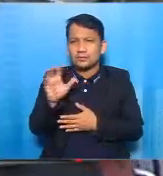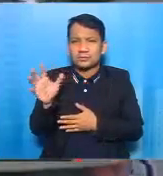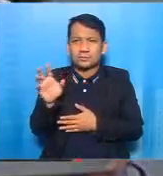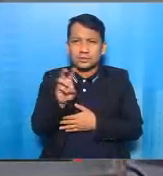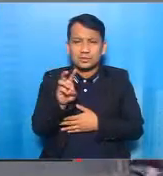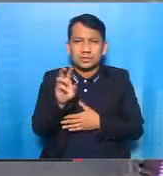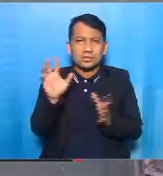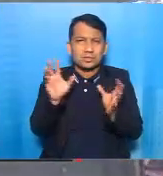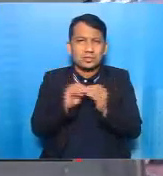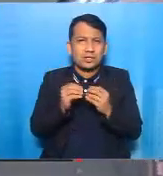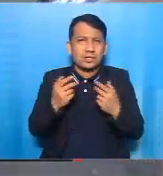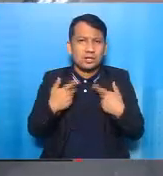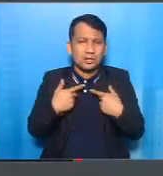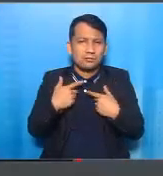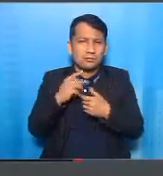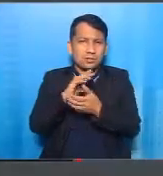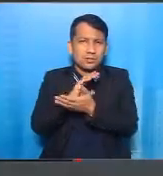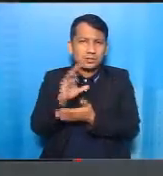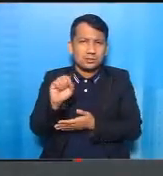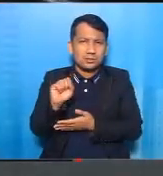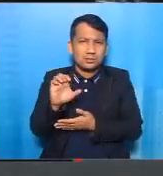14,556 na ang kanilang mga kaso.